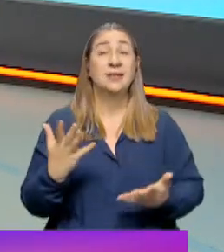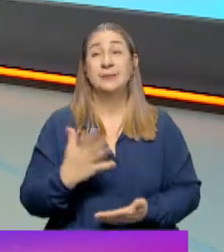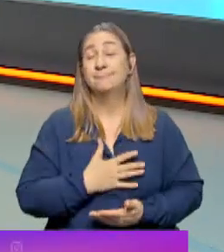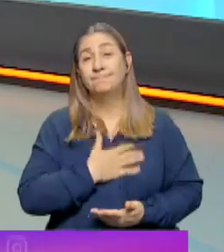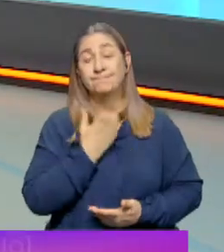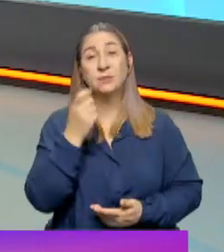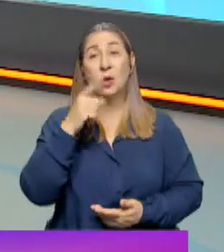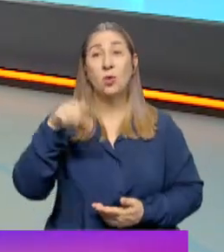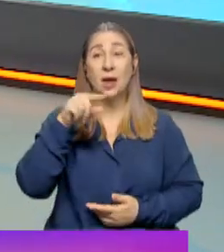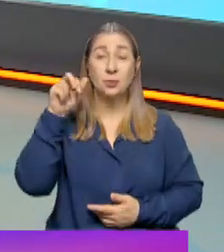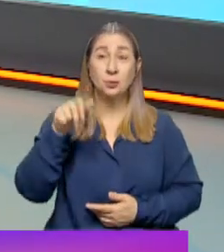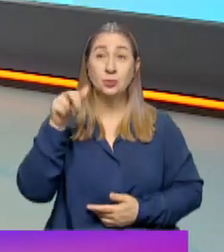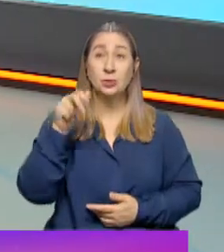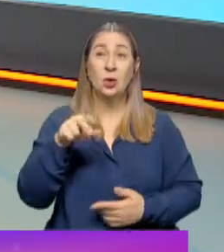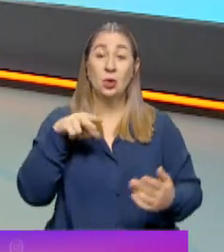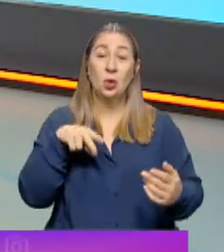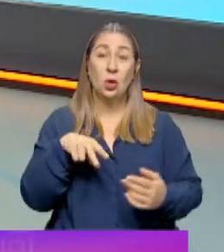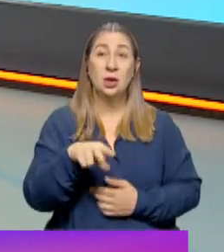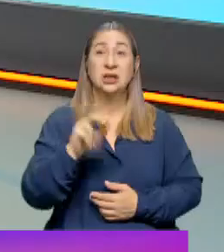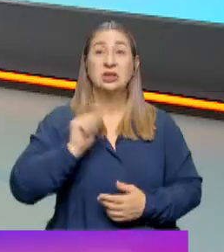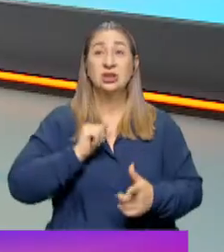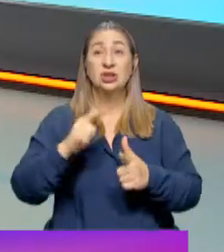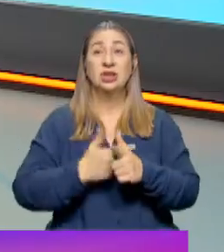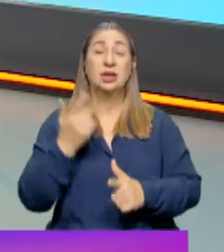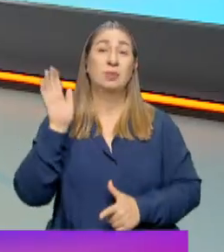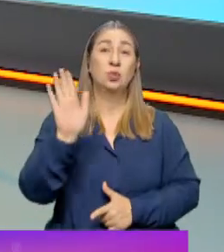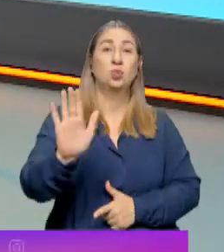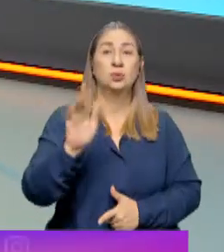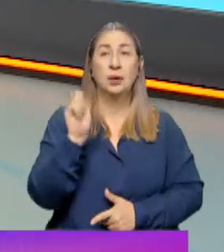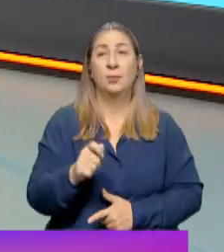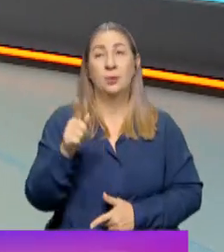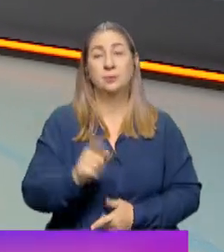ki onlar yürürken yollarını da jandarma kesiyor.